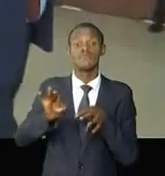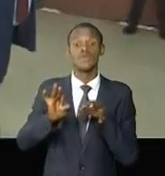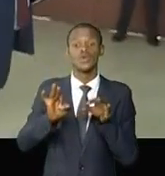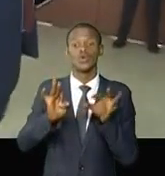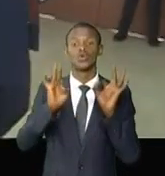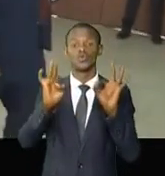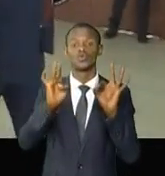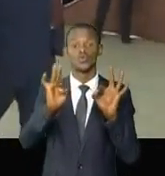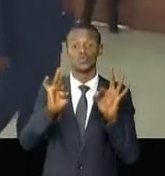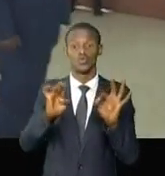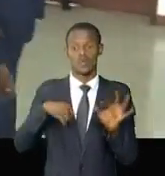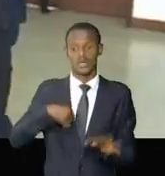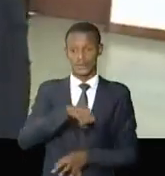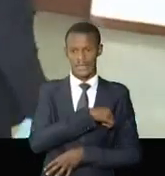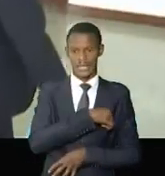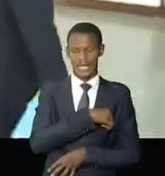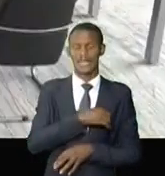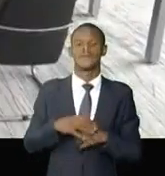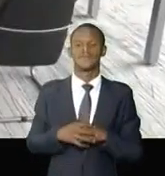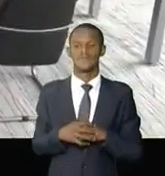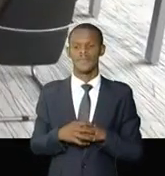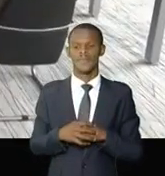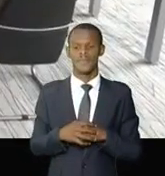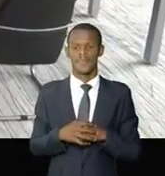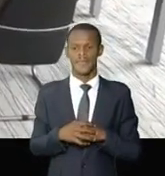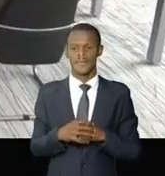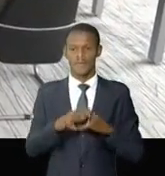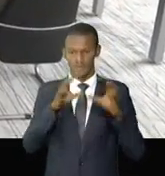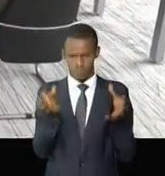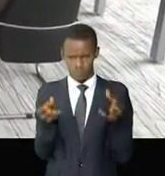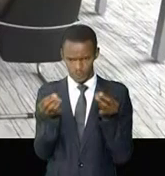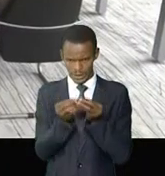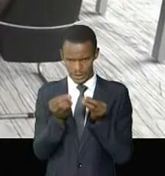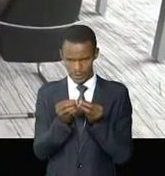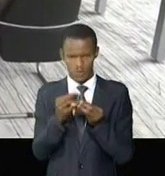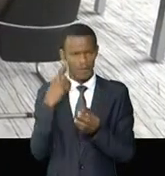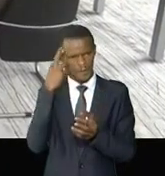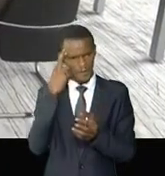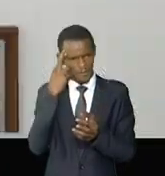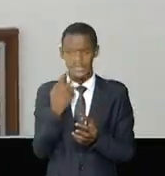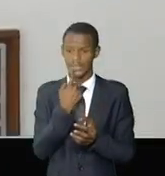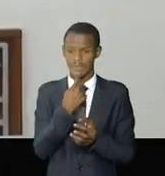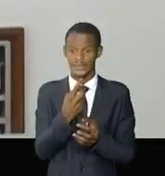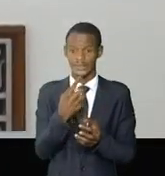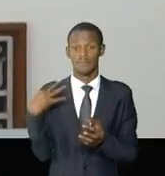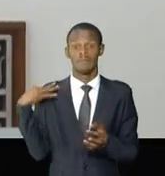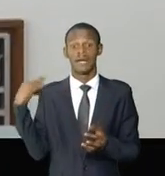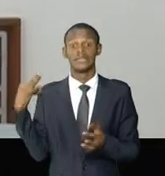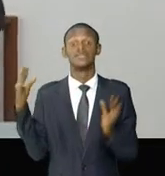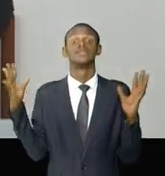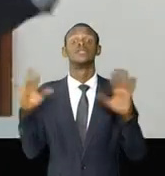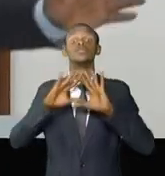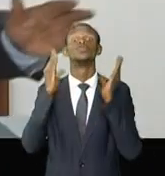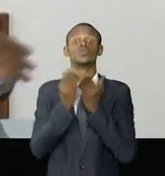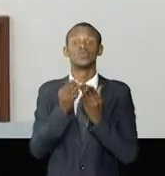d'âge, l'honorable Léon Mamboléo. Il ressort de ce rapport qu'après examen, toutes les 17 candidatures examinées ont été retenues et ont